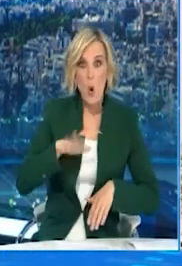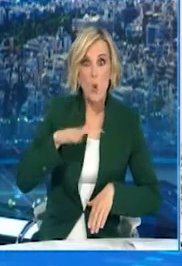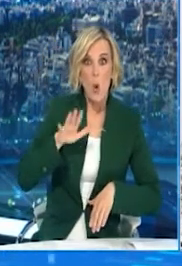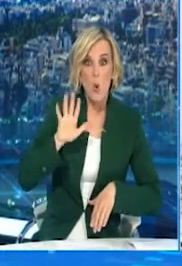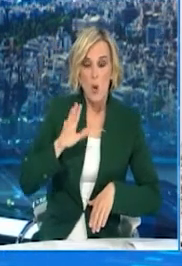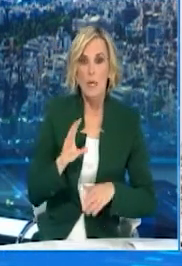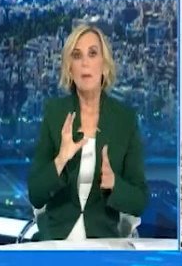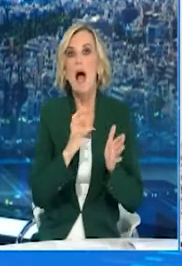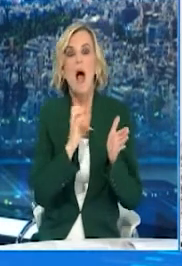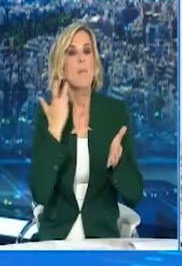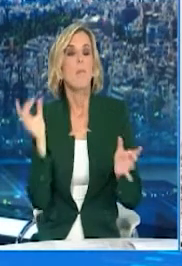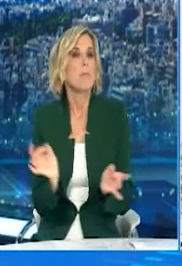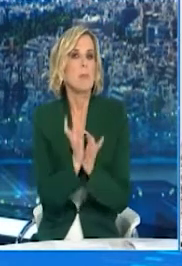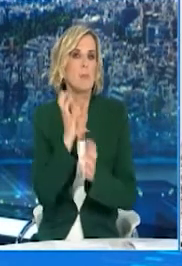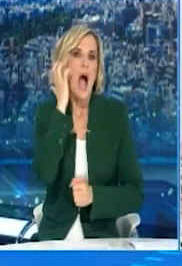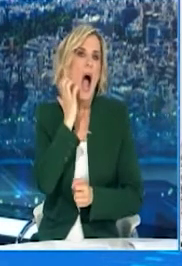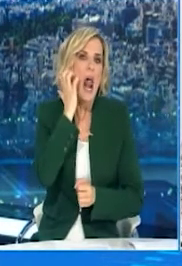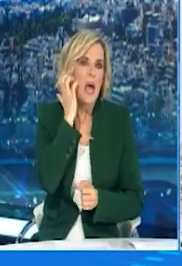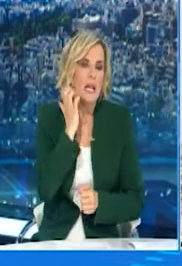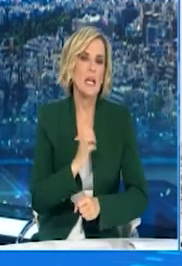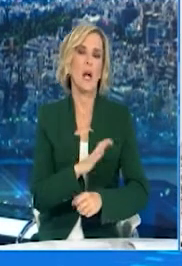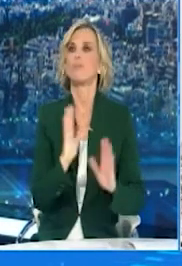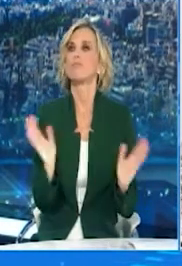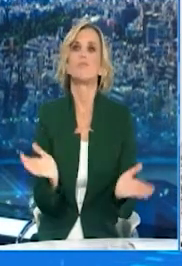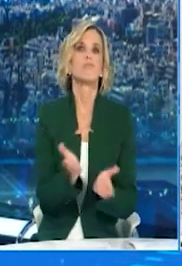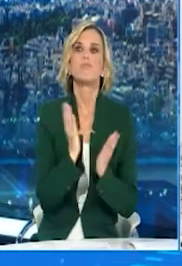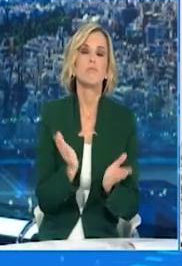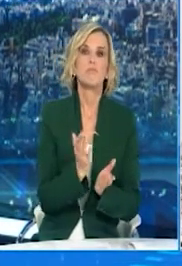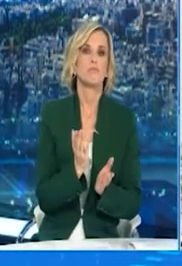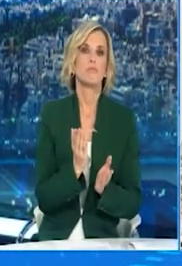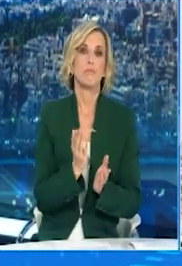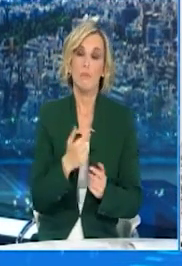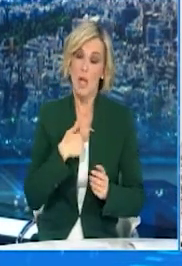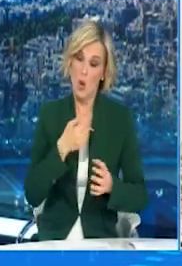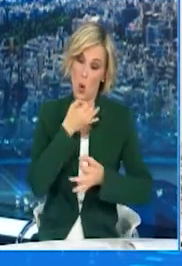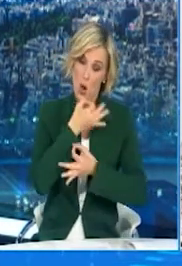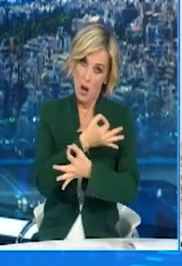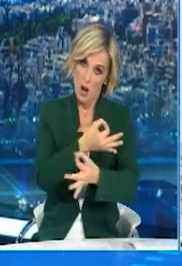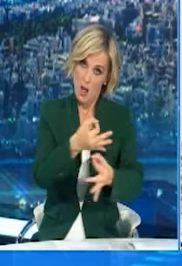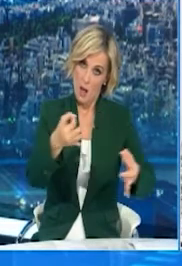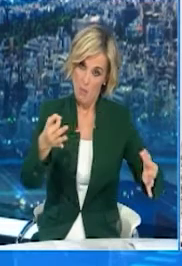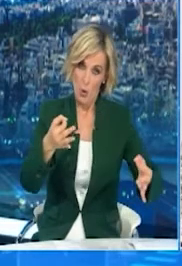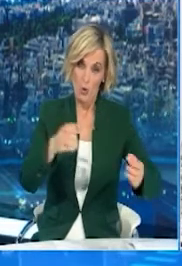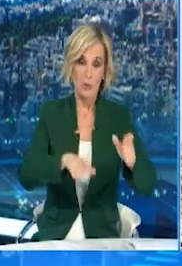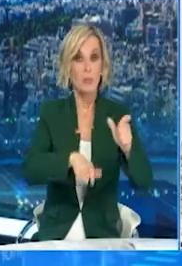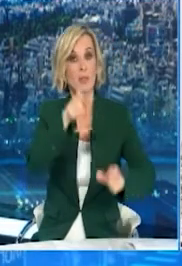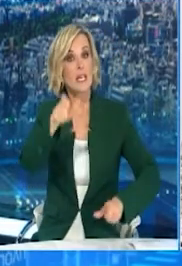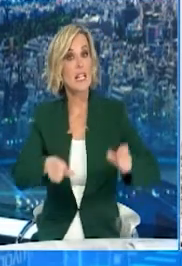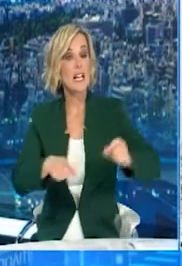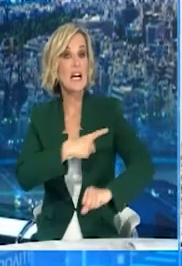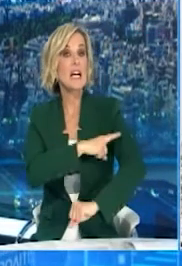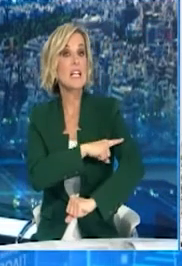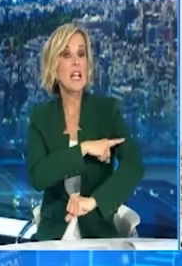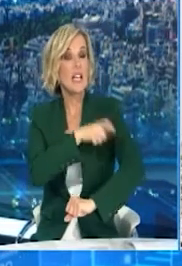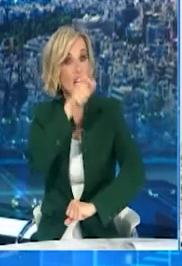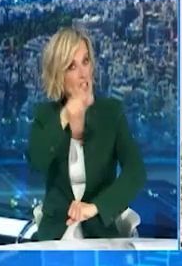αλλεργιών. Θα έλεγα και οι γιατροί που διενεργούν τους εμβολιασμούς επίσης έχουν